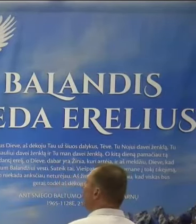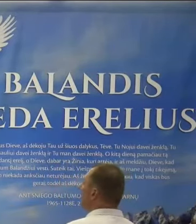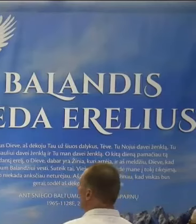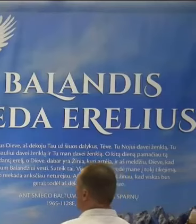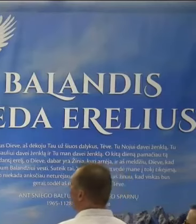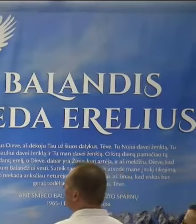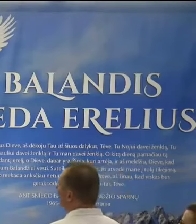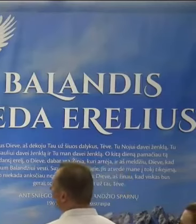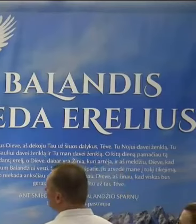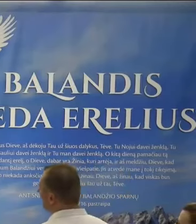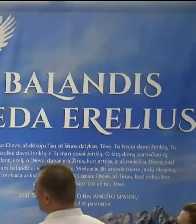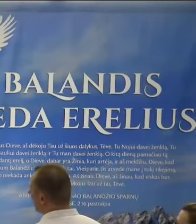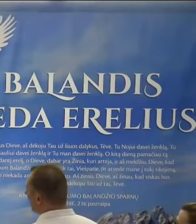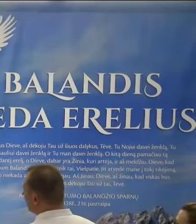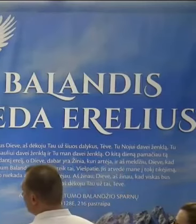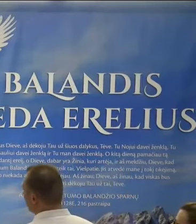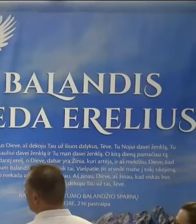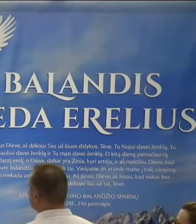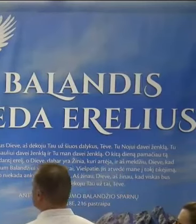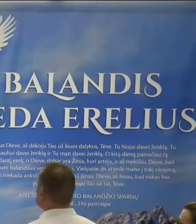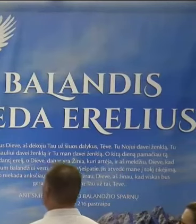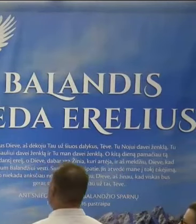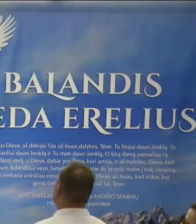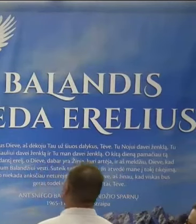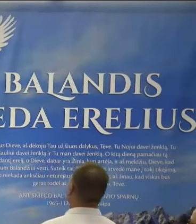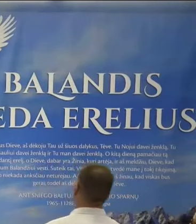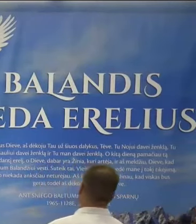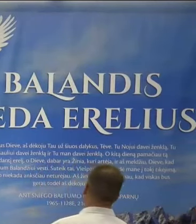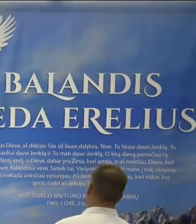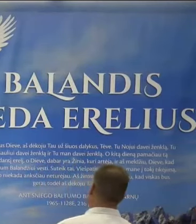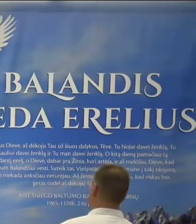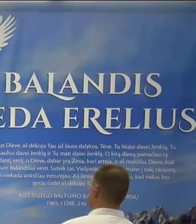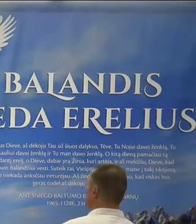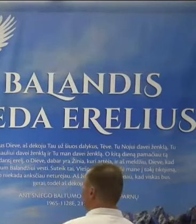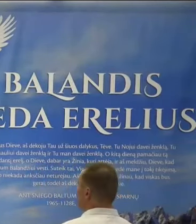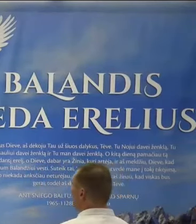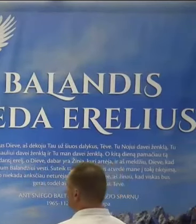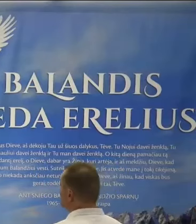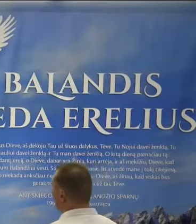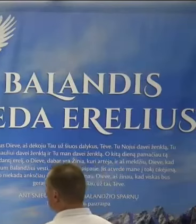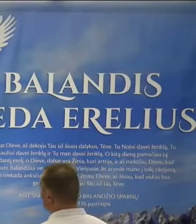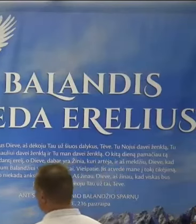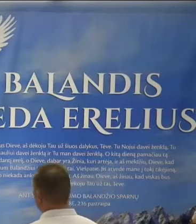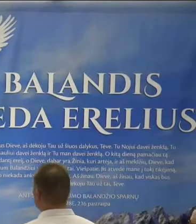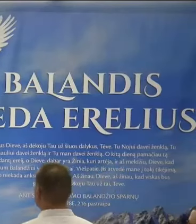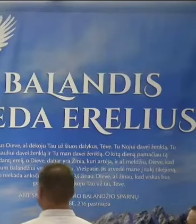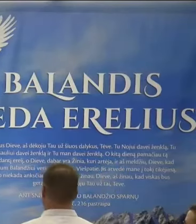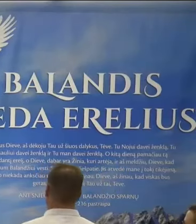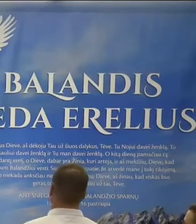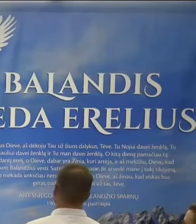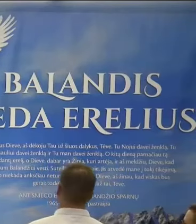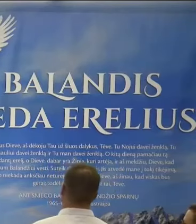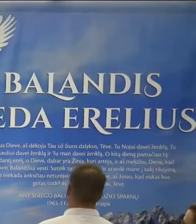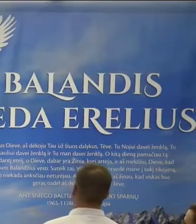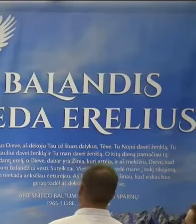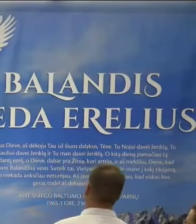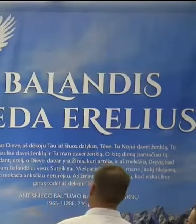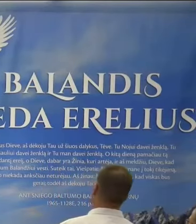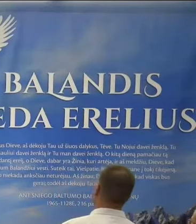didi pakeitė man viską, nuo tos dienos, kada siela